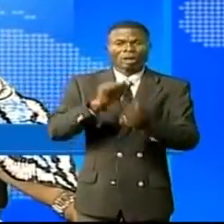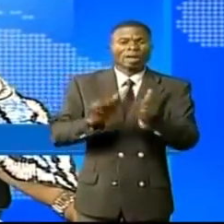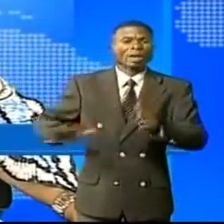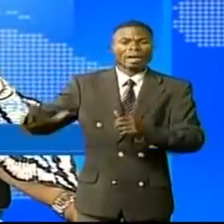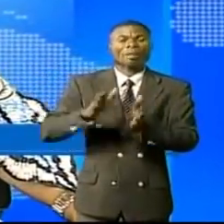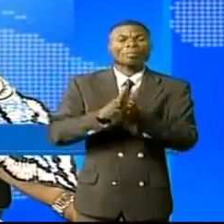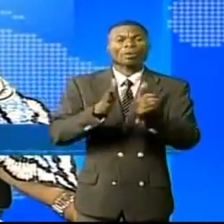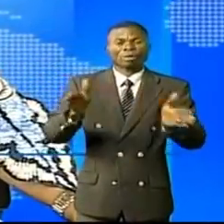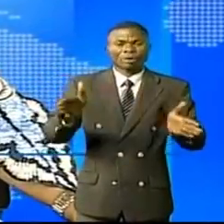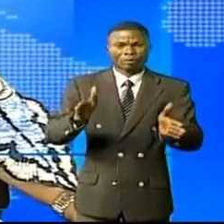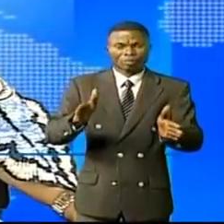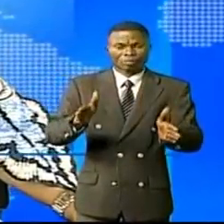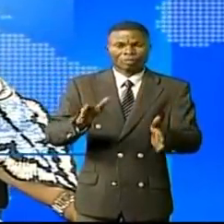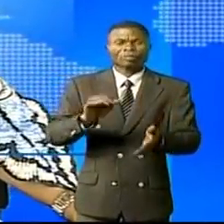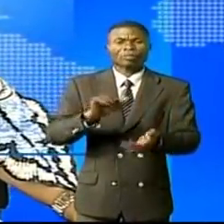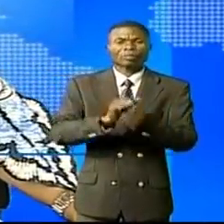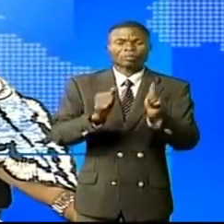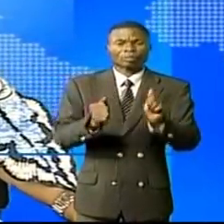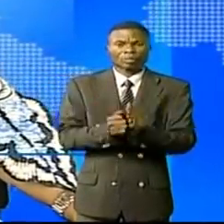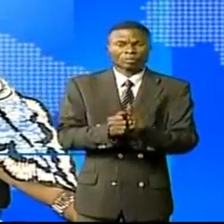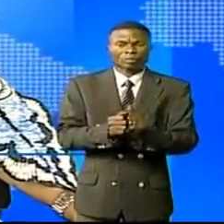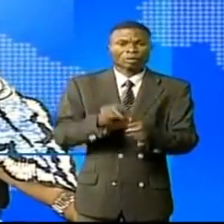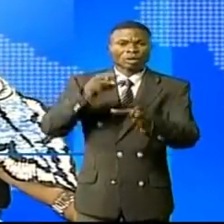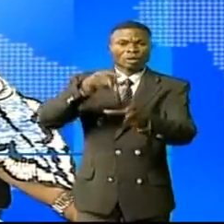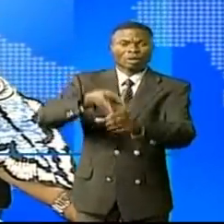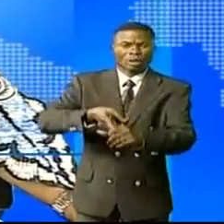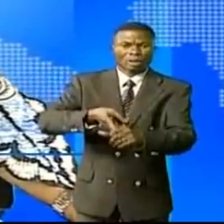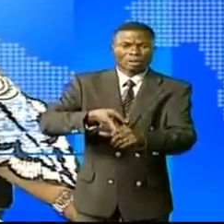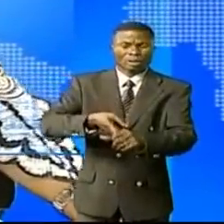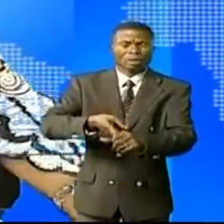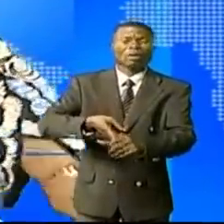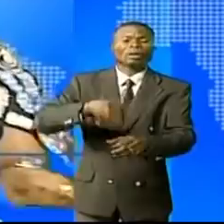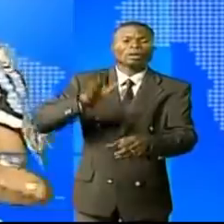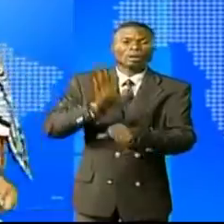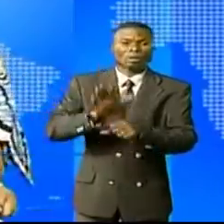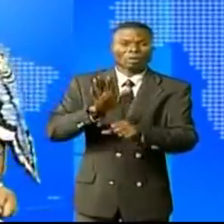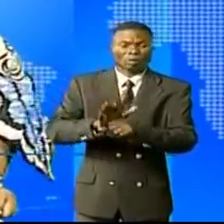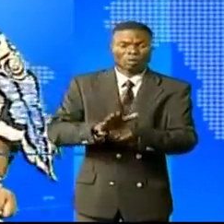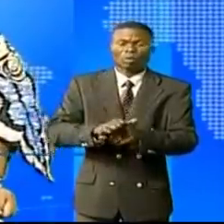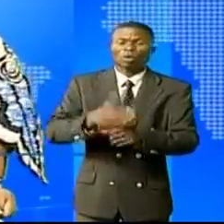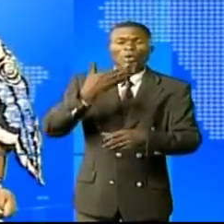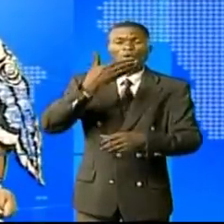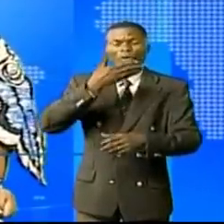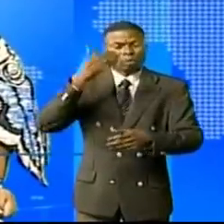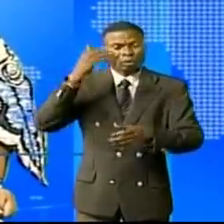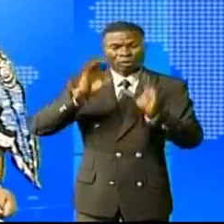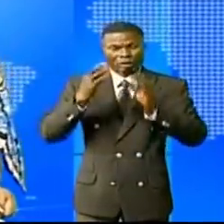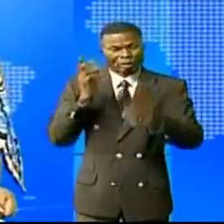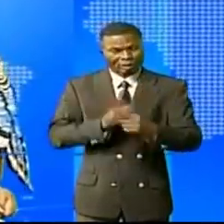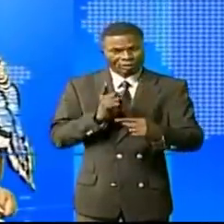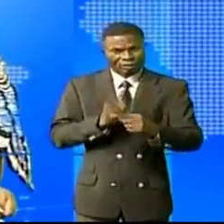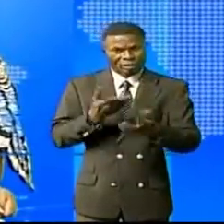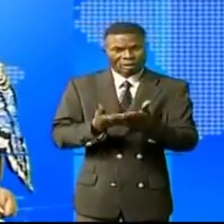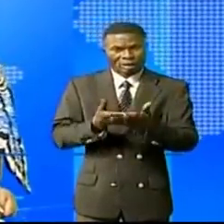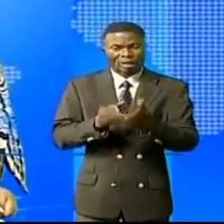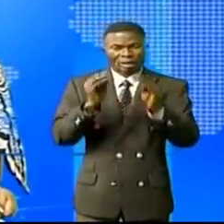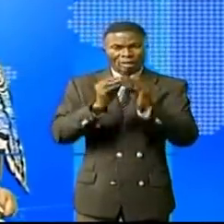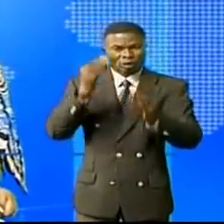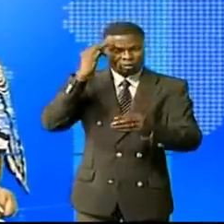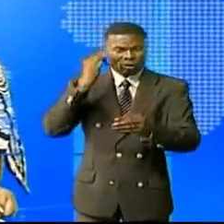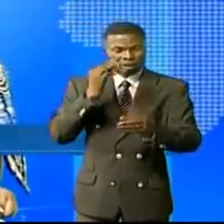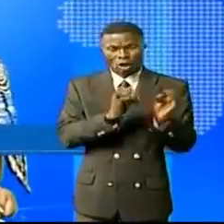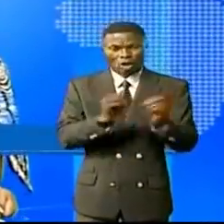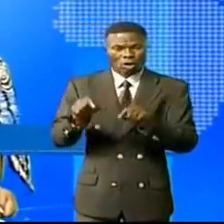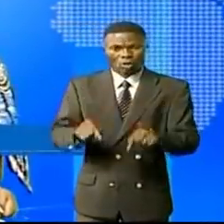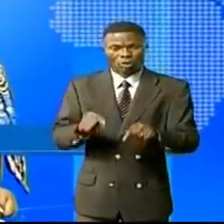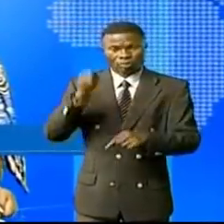territoire national, la saga des pompes-essence, des points débattus à cette réunion du conseil des ministres présidée par le premier ministre